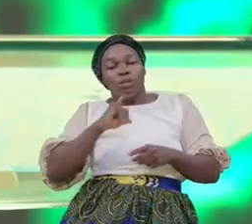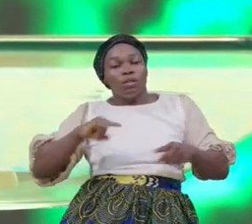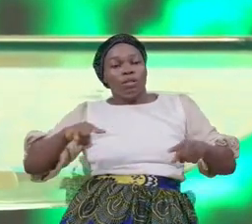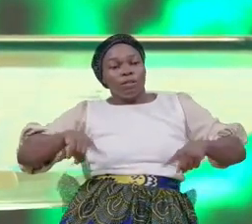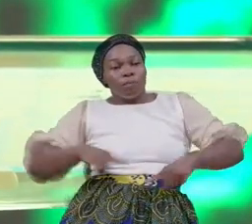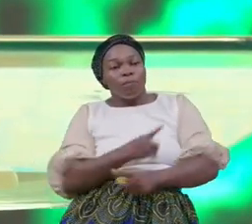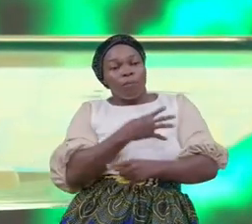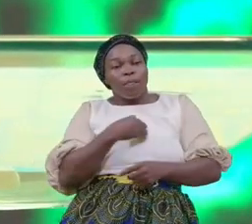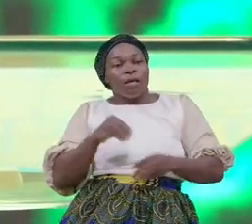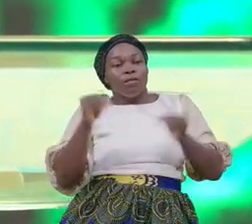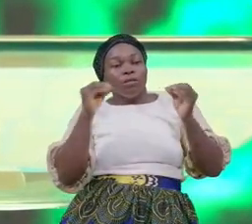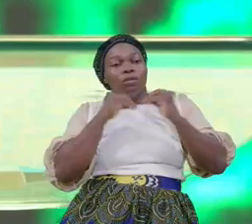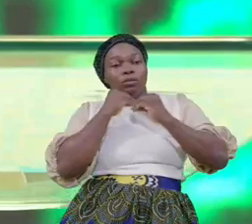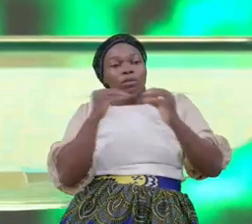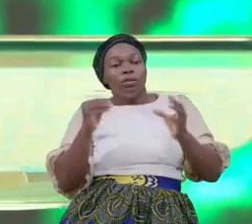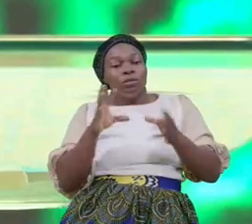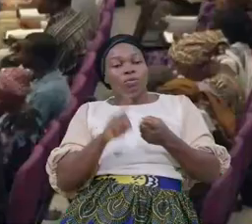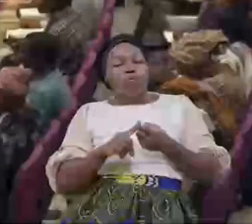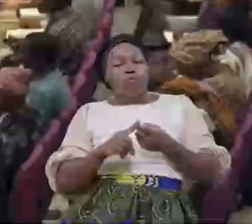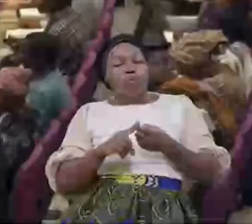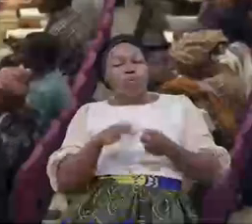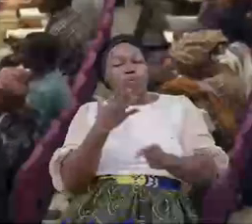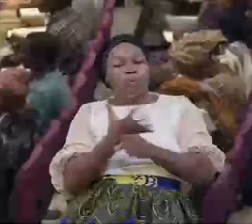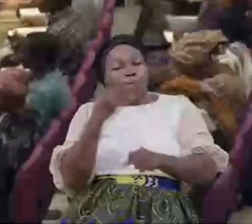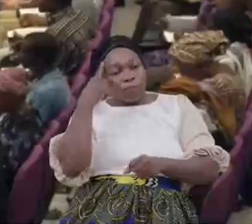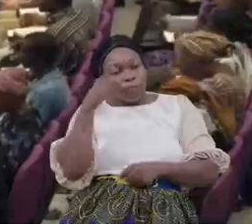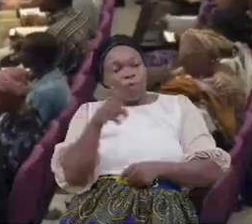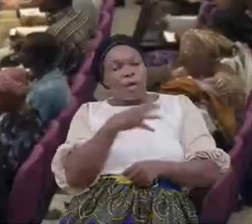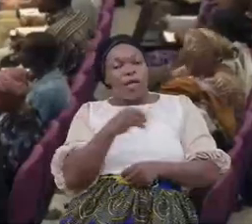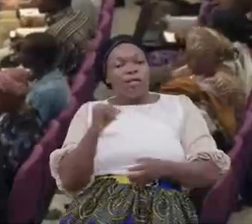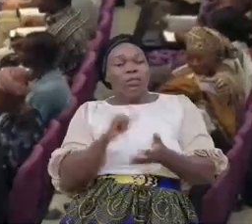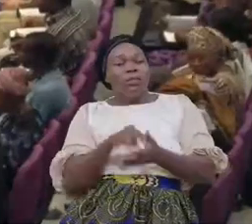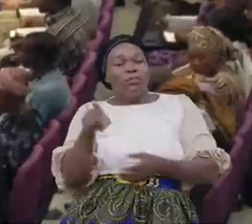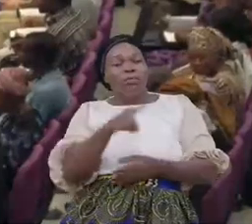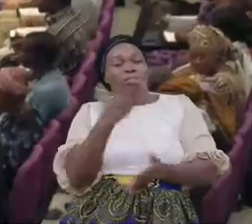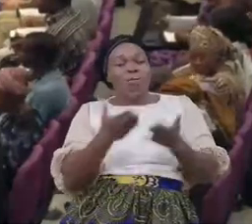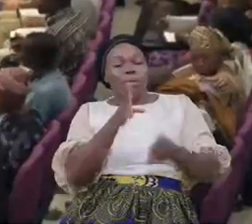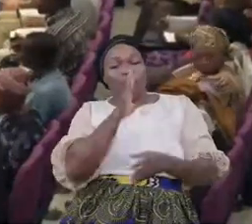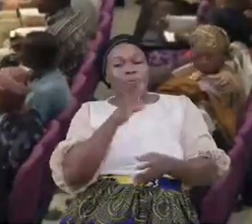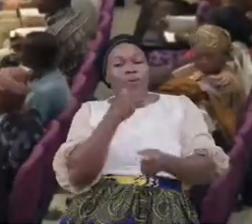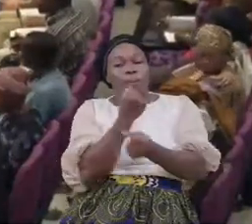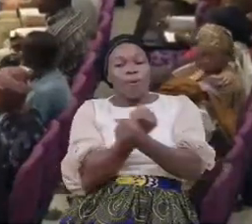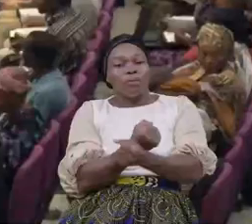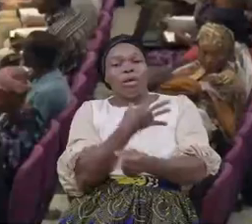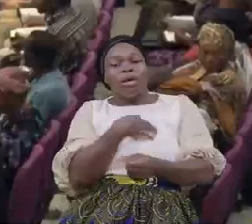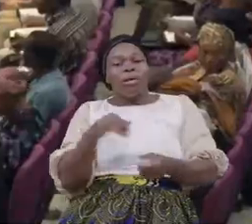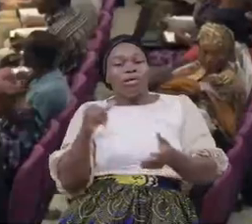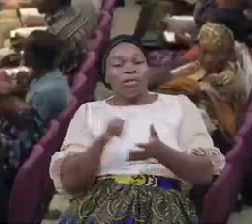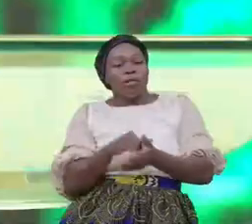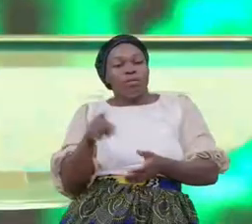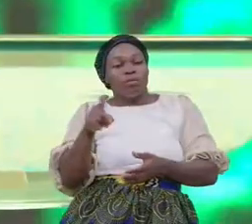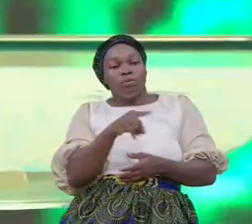douloureuse. Nul ne défend ta cause. Pour bander ta plaie, tu n'as